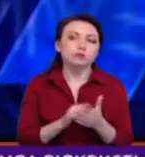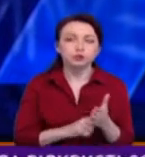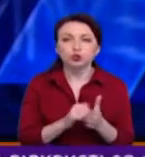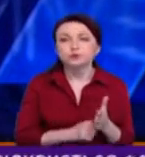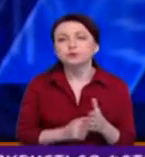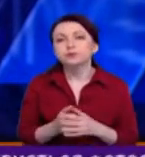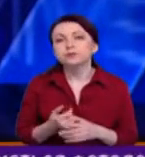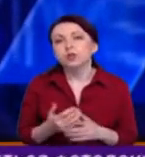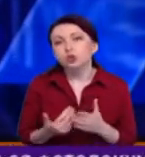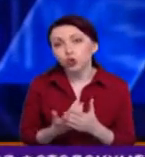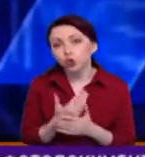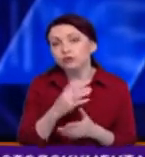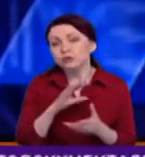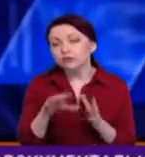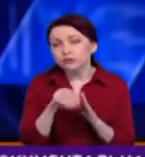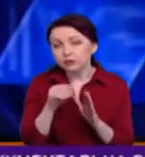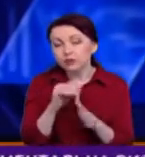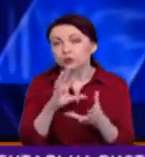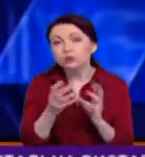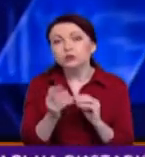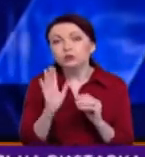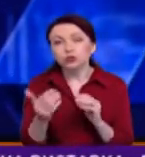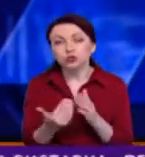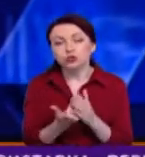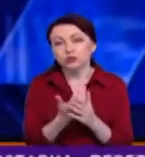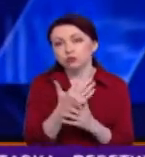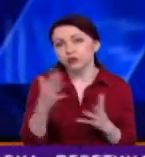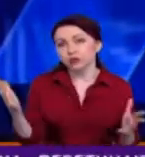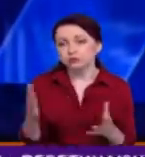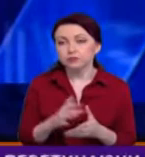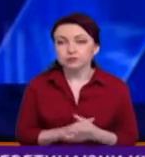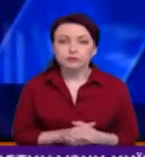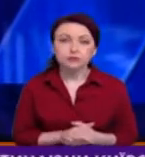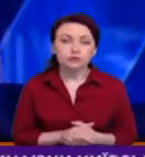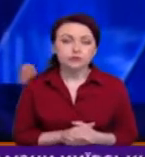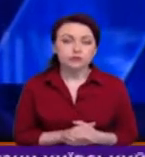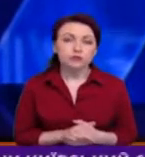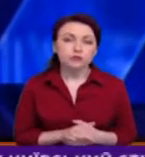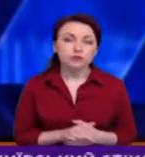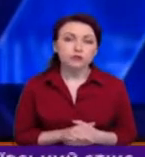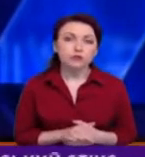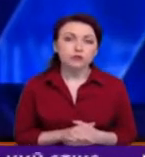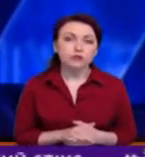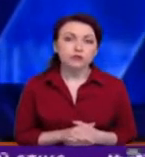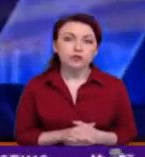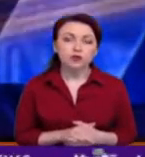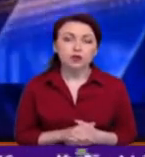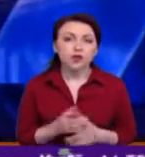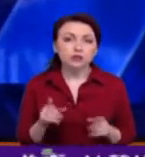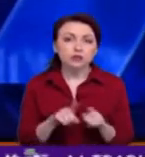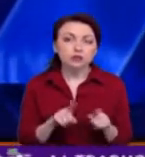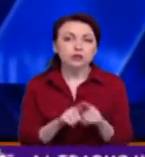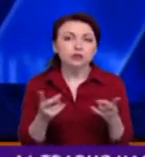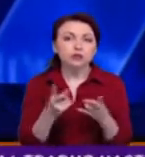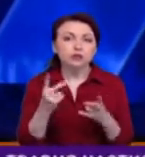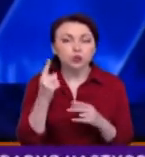виборів буде нова коаліція, буде нова більшість. І в нас за законодавством, за конституцією, не обов'язково, що вона буде пропрезидентська. Це так само треба розуміти.